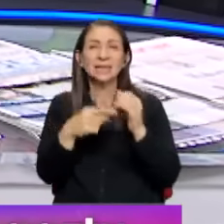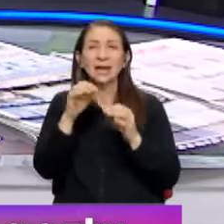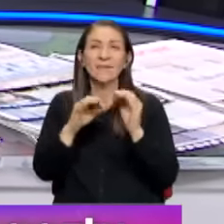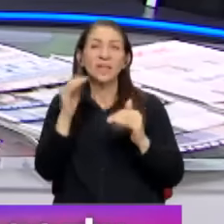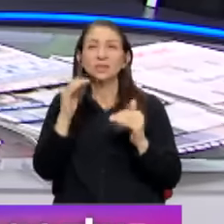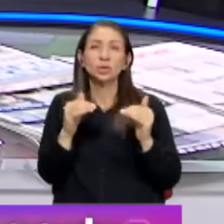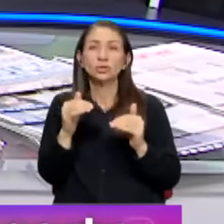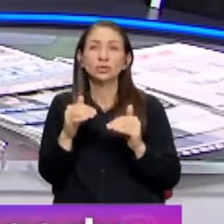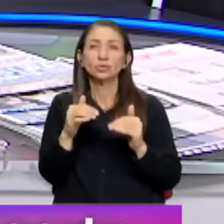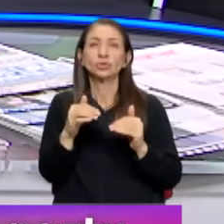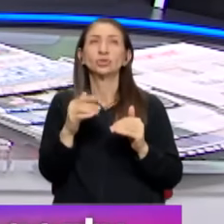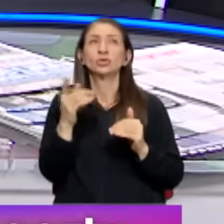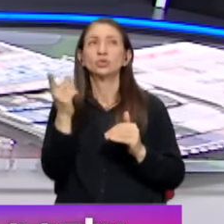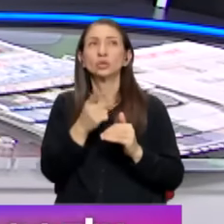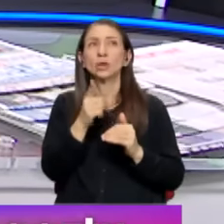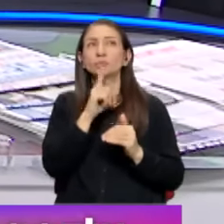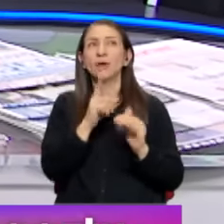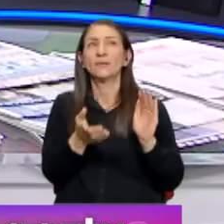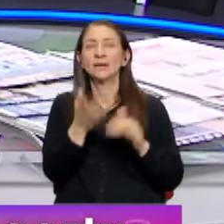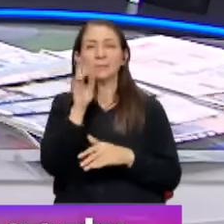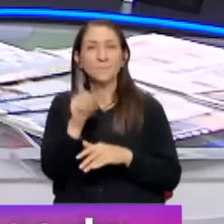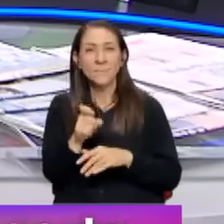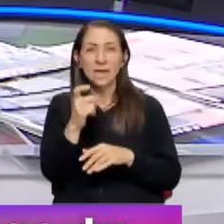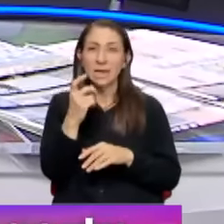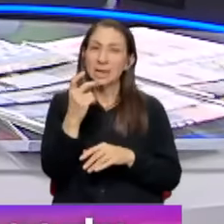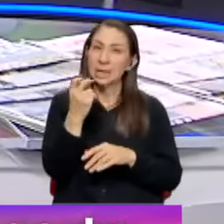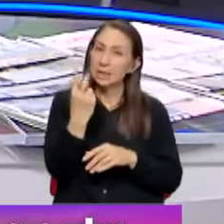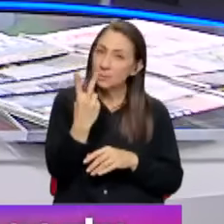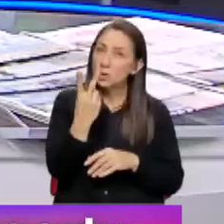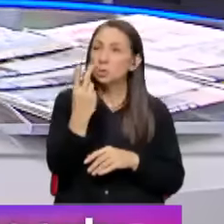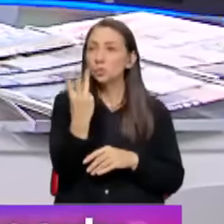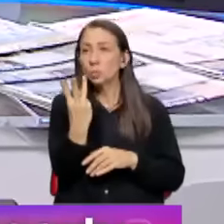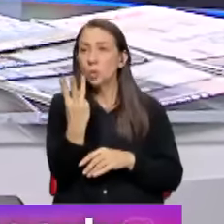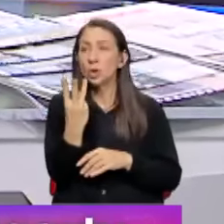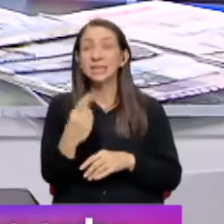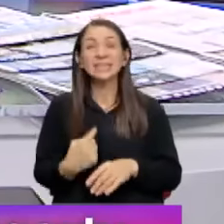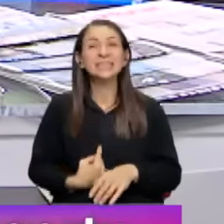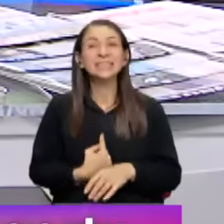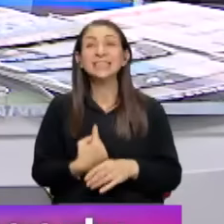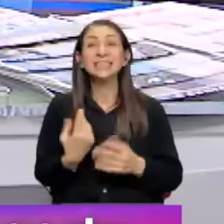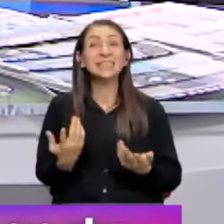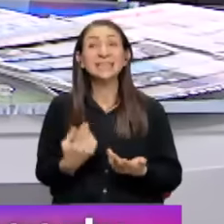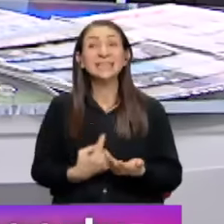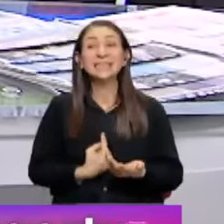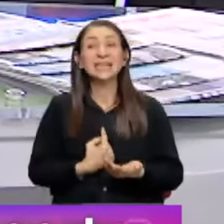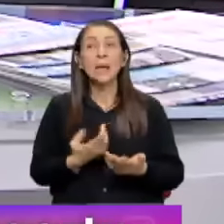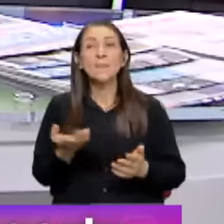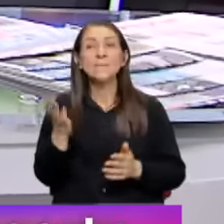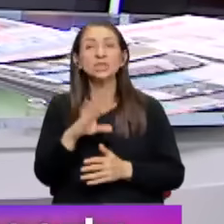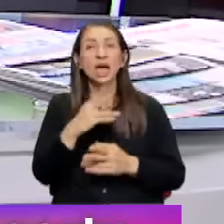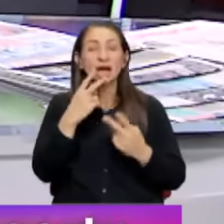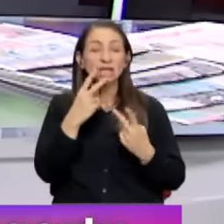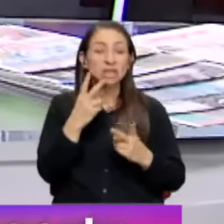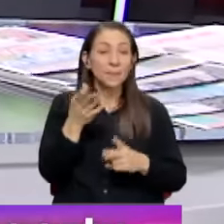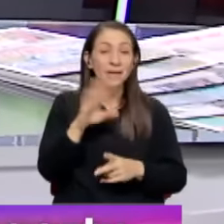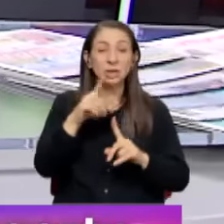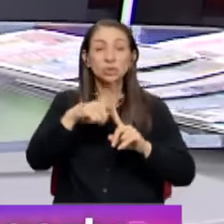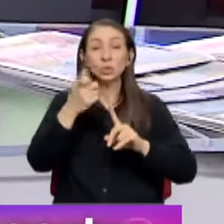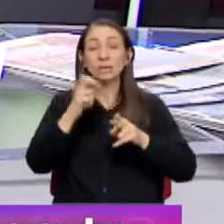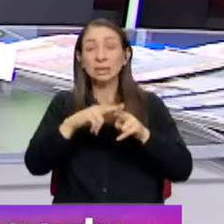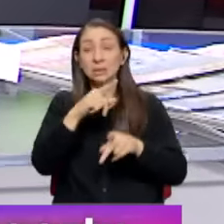enflasyon? %100'den fazla mı? 2 haneli mi? 3 haneli mi? Hissedilen, hissettiği başka, açıkladığı başka